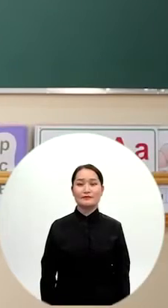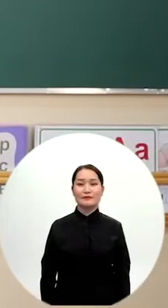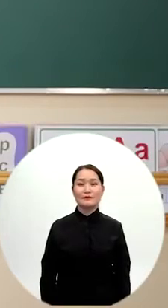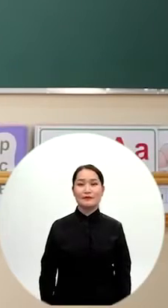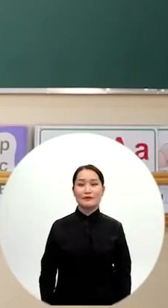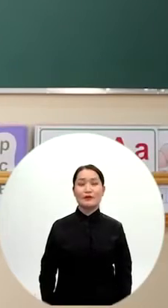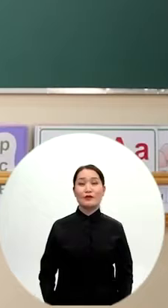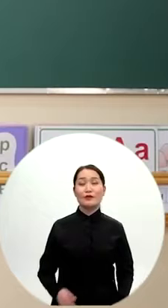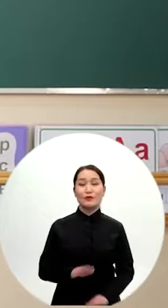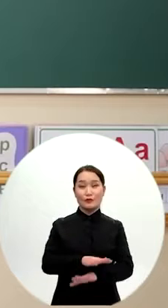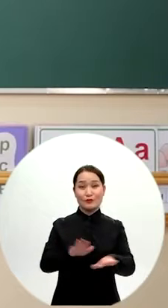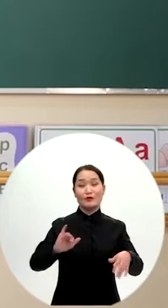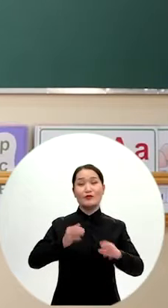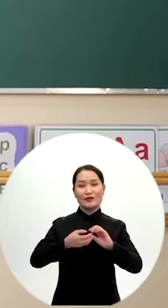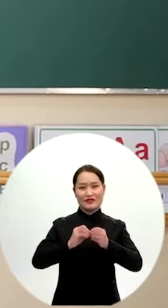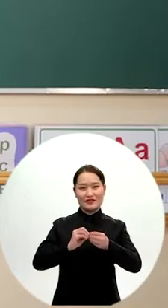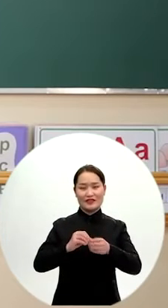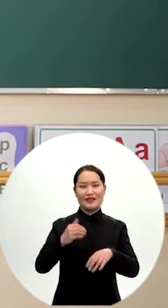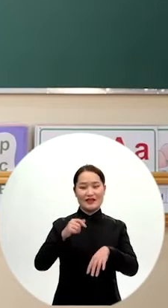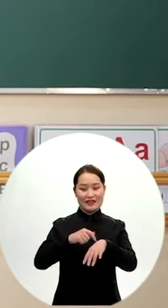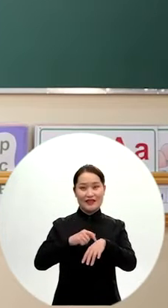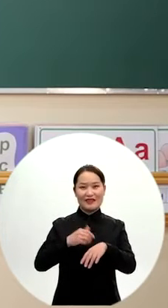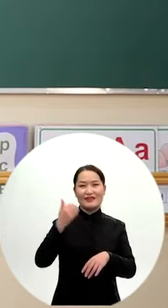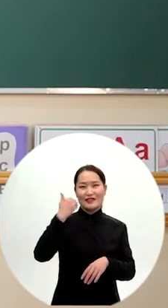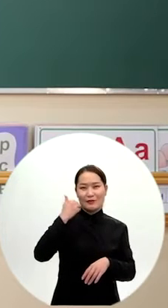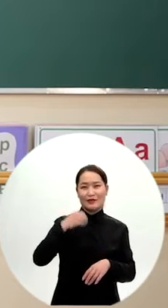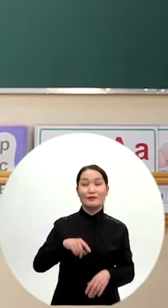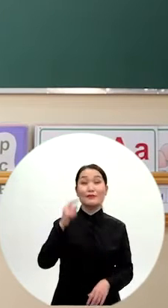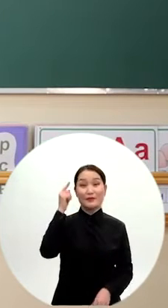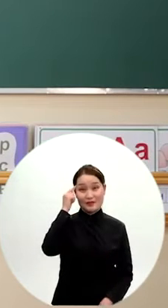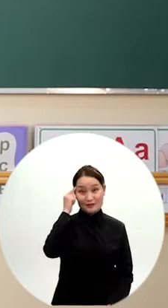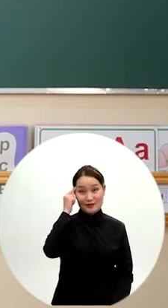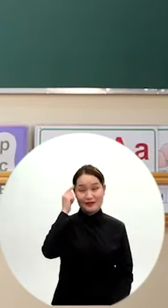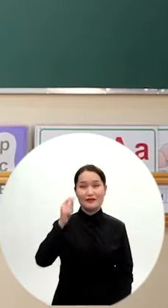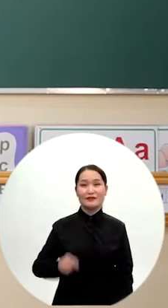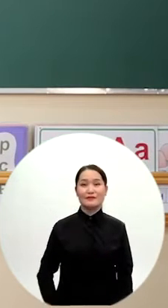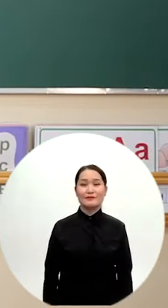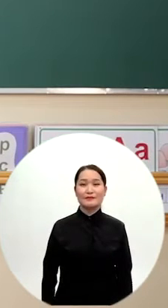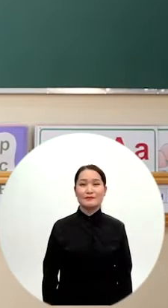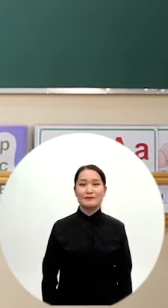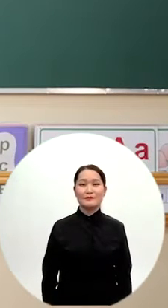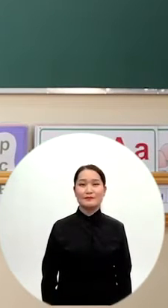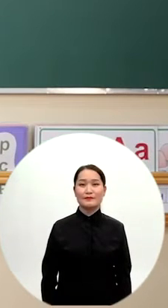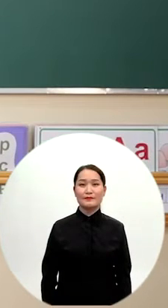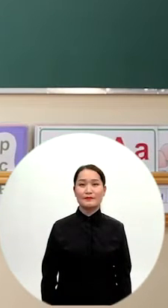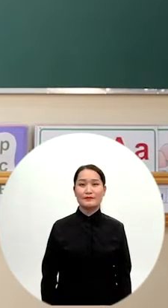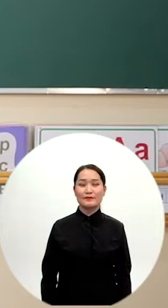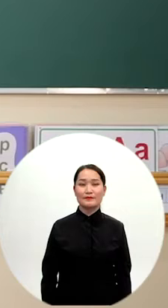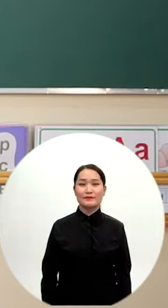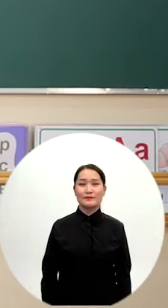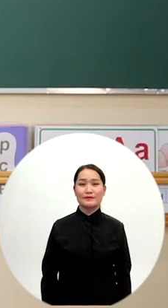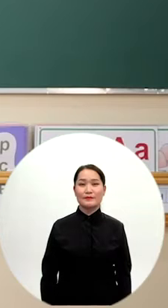За хүүхдүүд бидний үйлдэл бүр гарыг бохирдуулдаг болохыг та бүхэн дараах бичлэгээс ойлгосон баха. Тэгэхээр